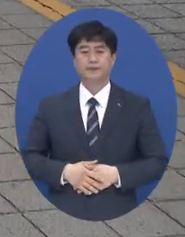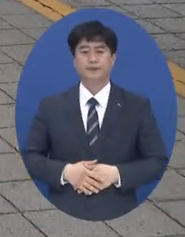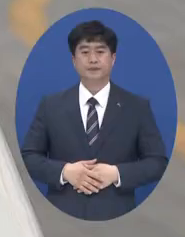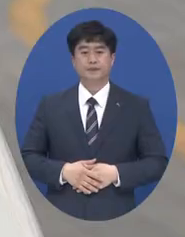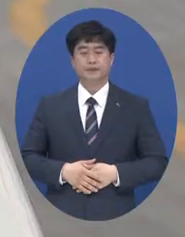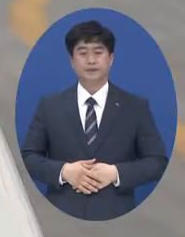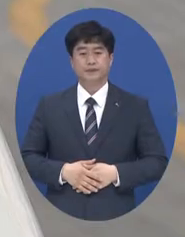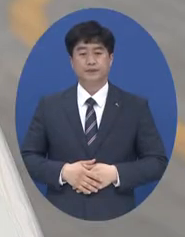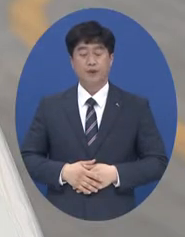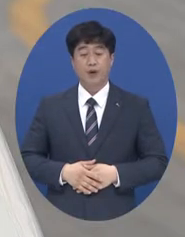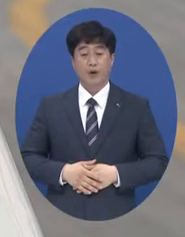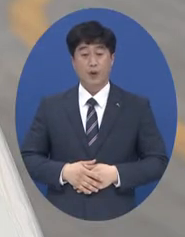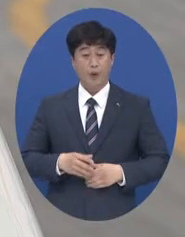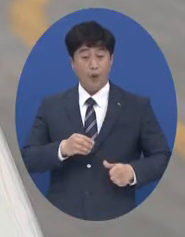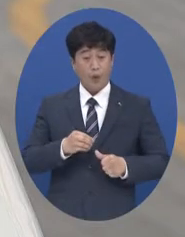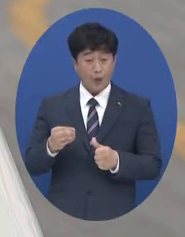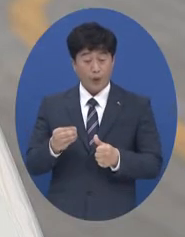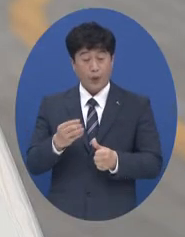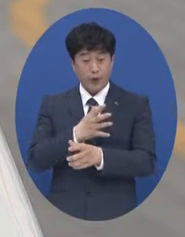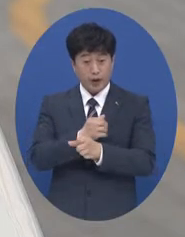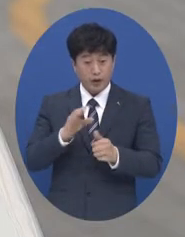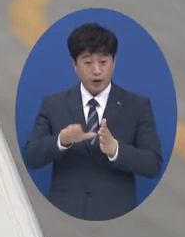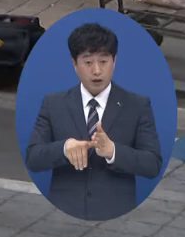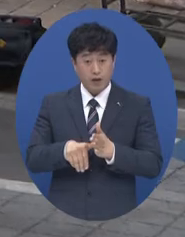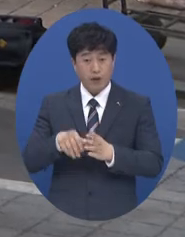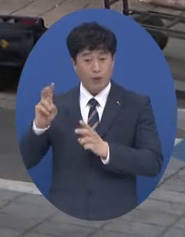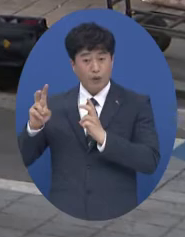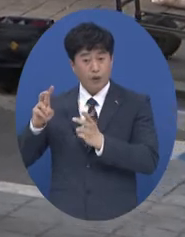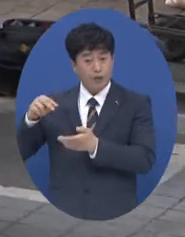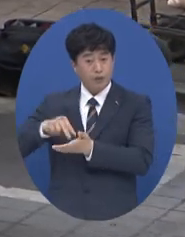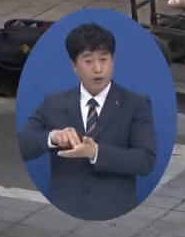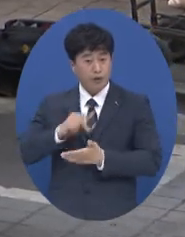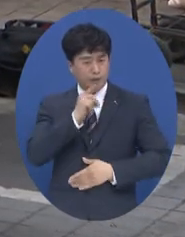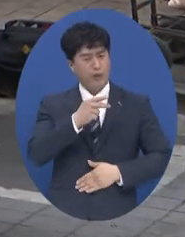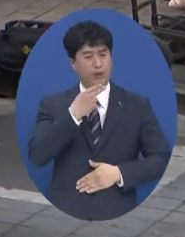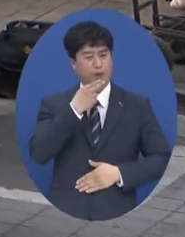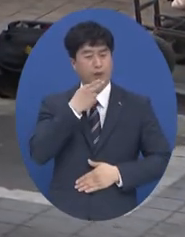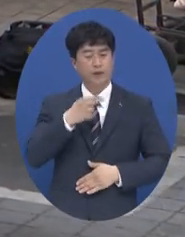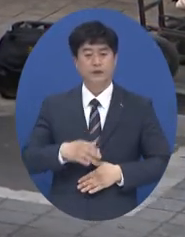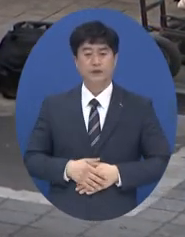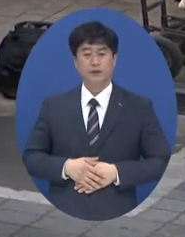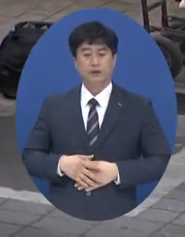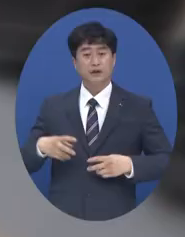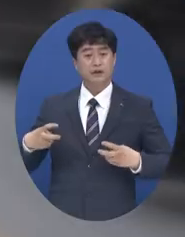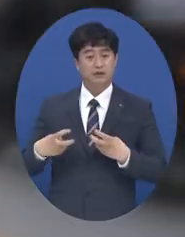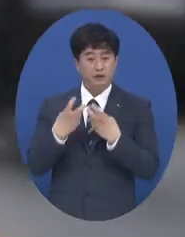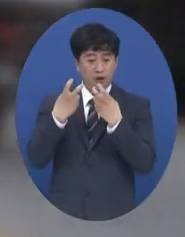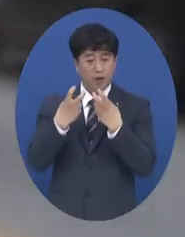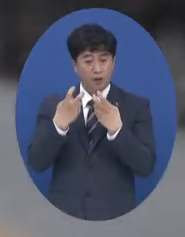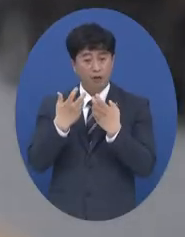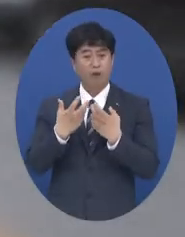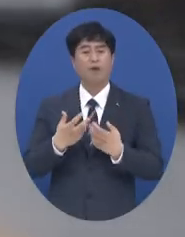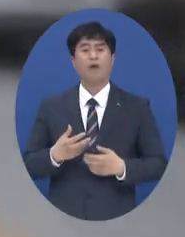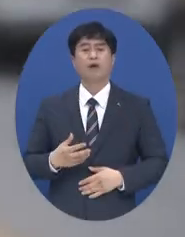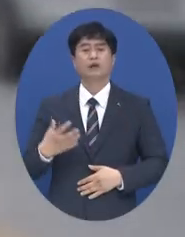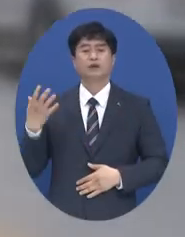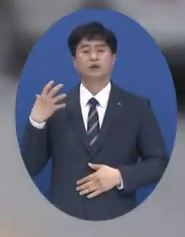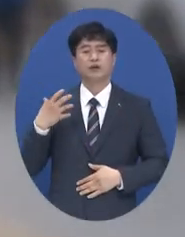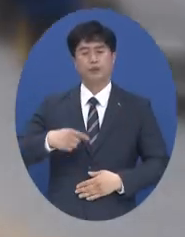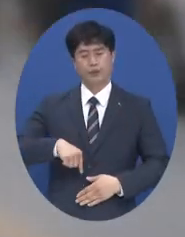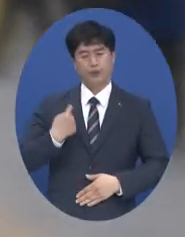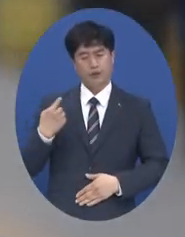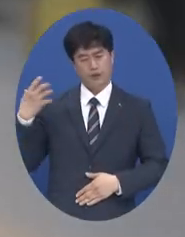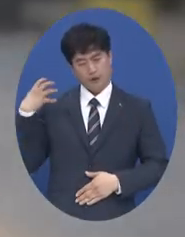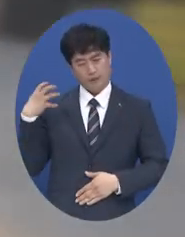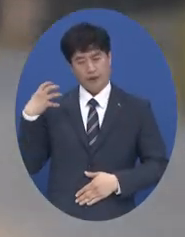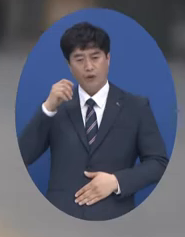않았습니다. 고용계약을 할 때 업체 측에서 거론하지도 않았기 때문입니다. 사고가 날 경우엔 책임을 오롯이